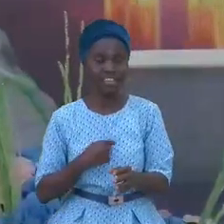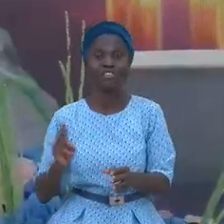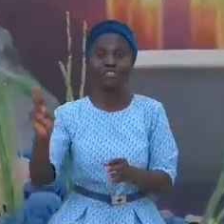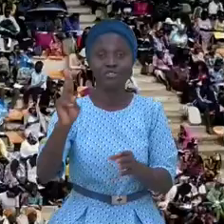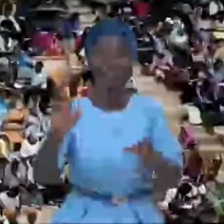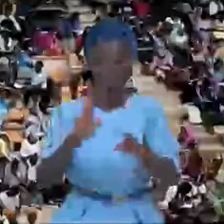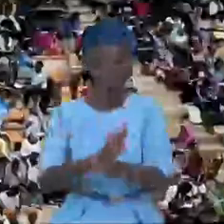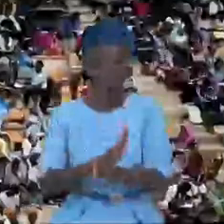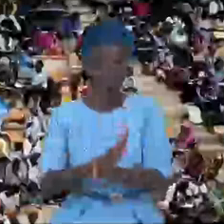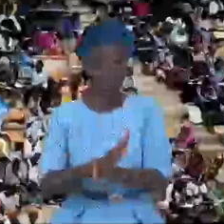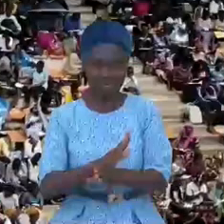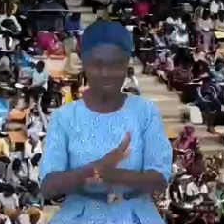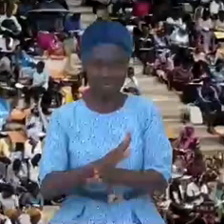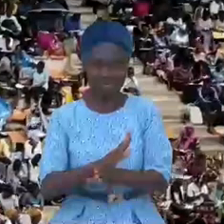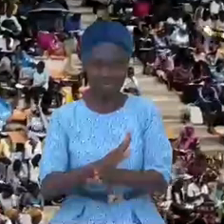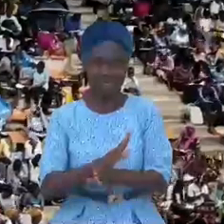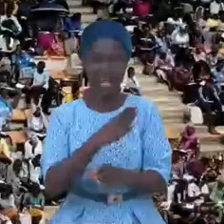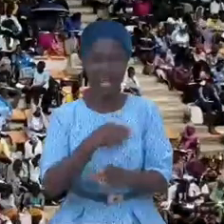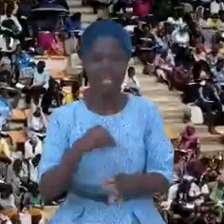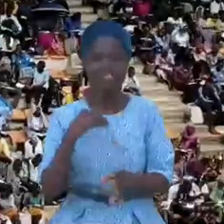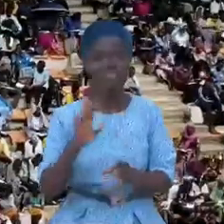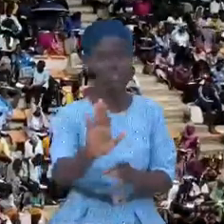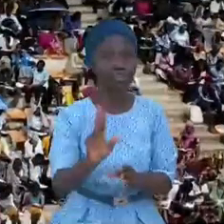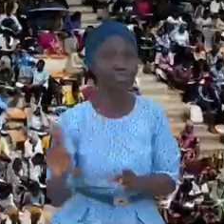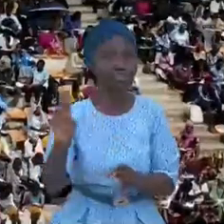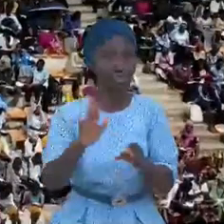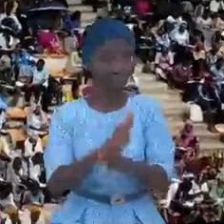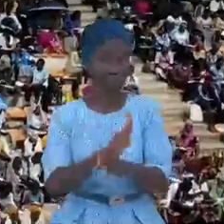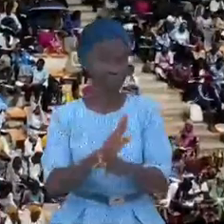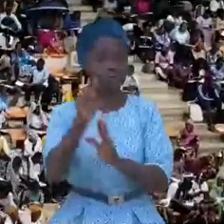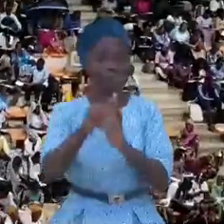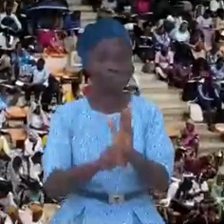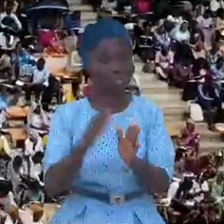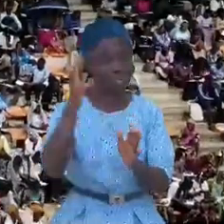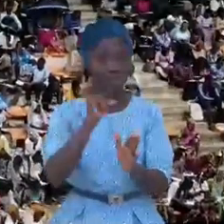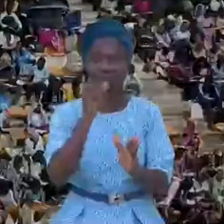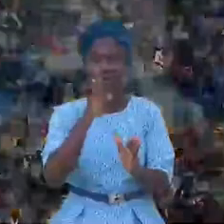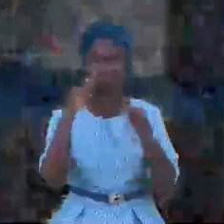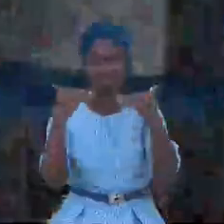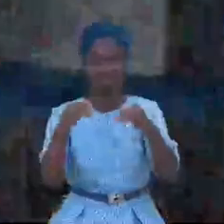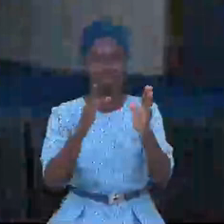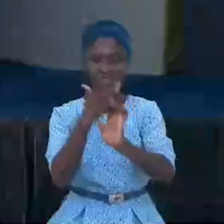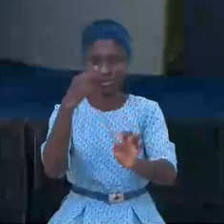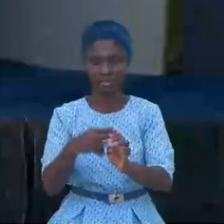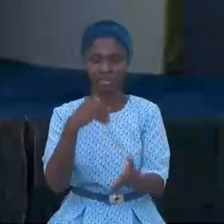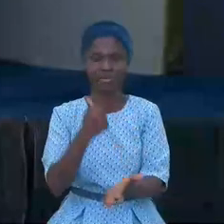utile. Et ton utilité sera sans précédent au nom de